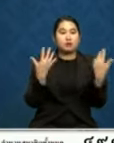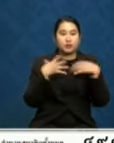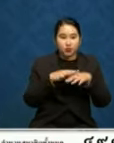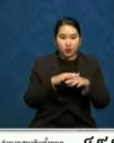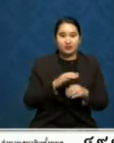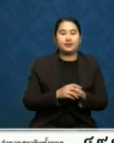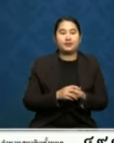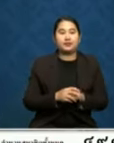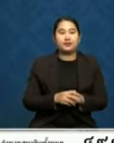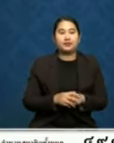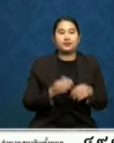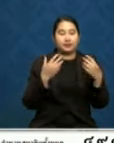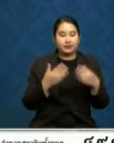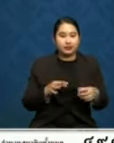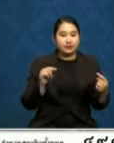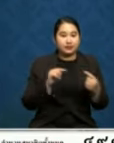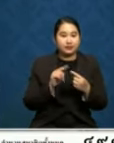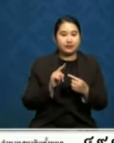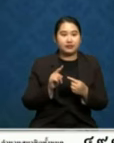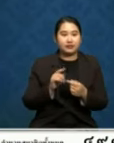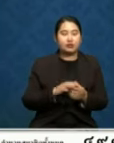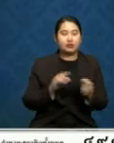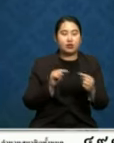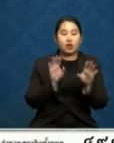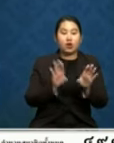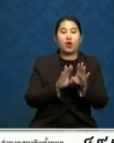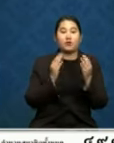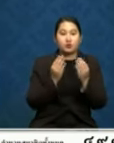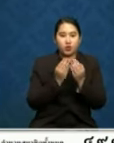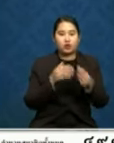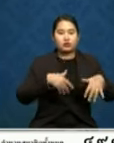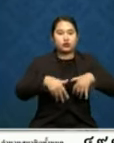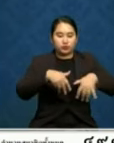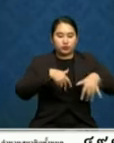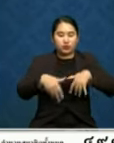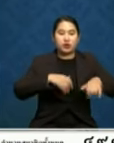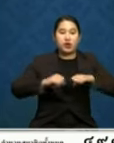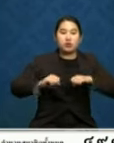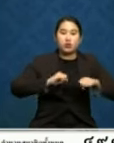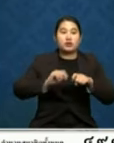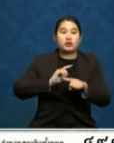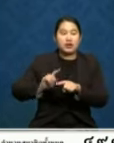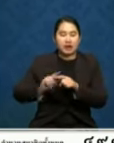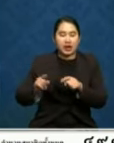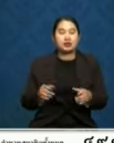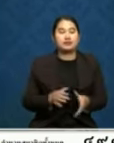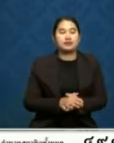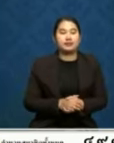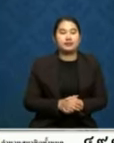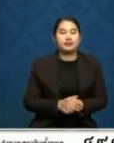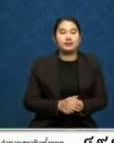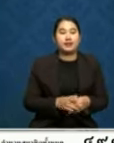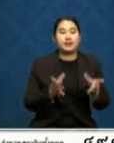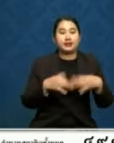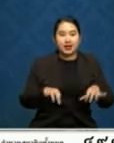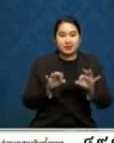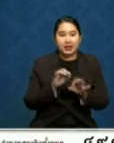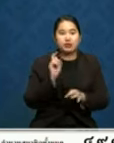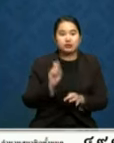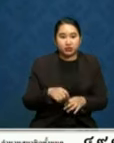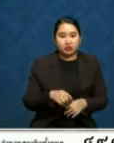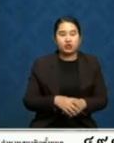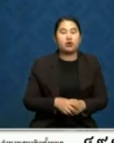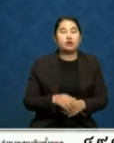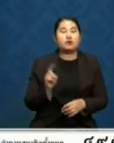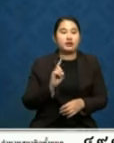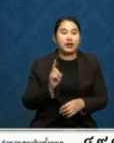อกแล้วก็ยังมีผลไปถึงสถานภาพครอบครัวค่ะชุมชนที่เยาวชนเนี่ยจะต้องกลับไปด้วยจึงจำเป็นจะต้องอาศัยแรง